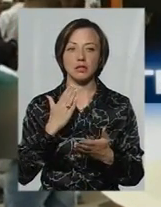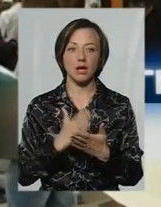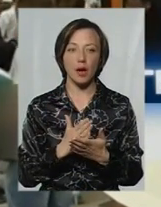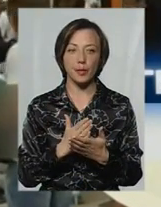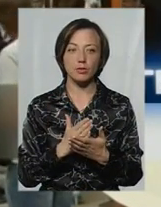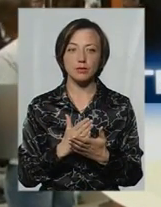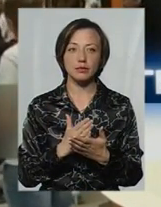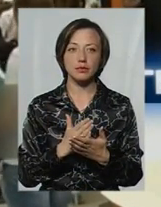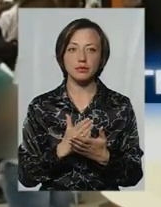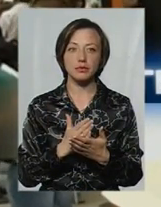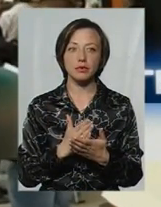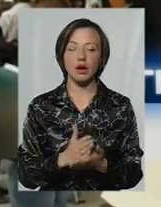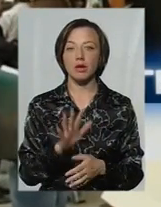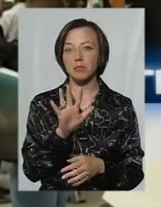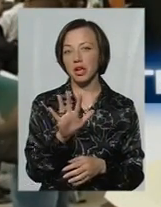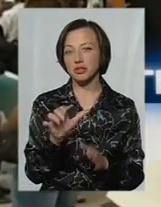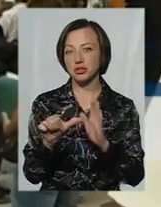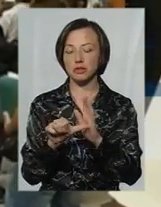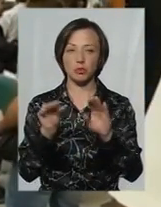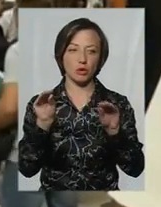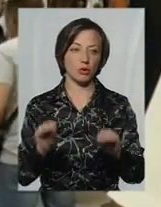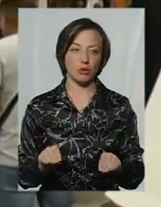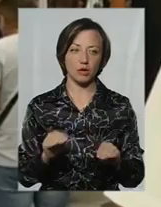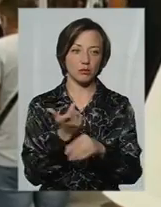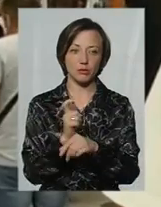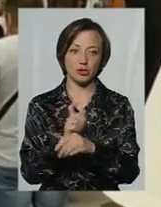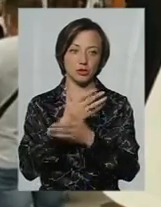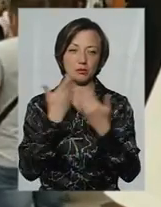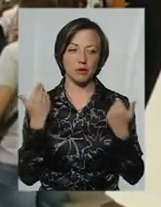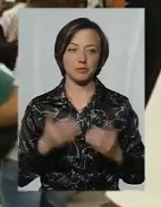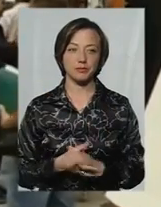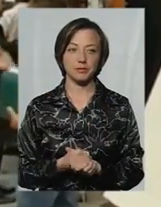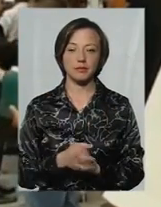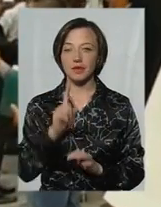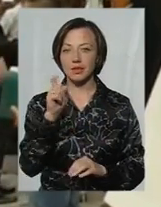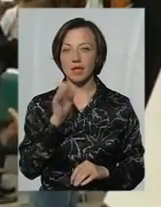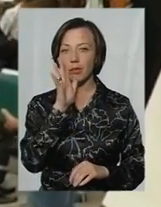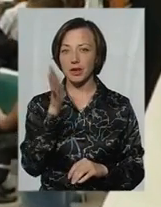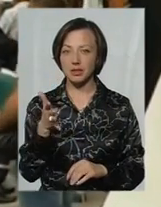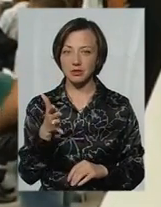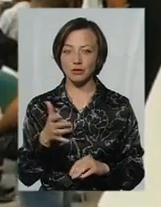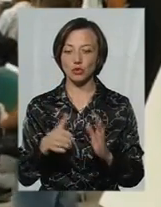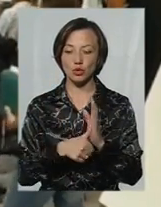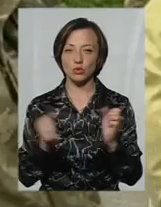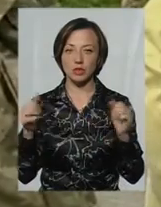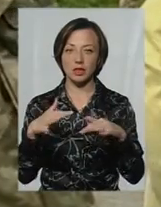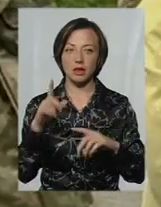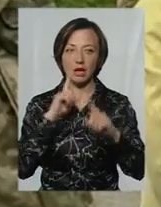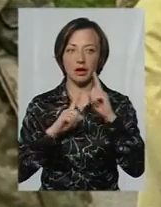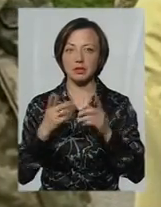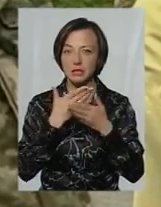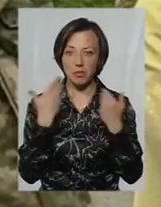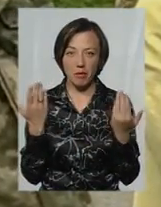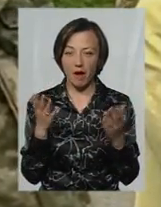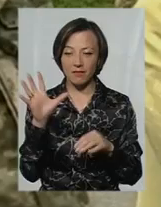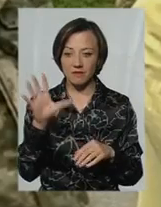є 5 чи 6 протоколів. За скільки років? Ну, за 5 років каденції, 6-го скликання ради. Немає